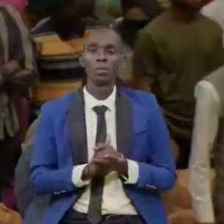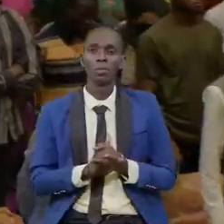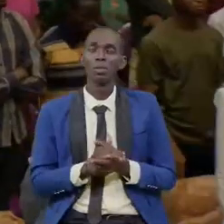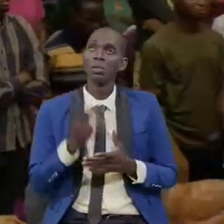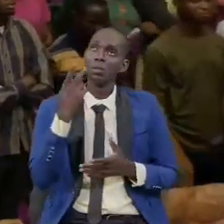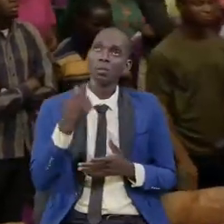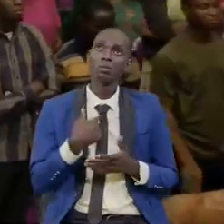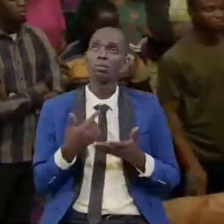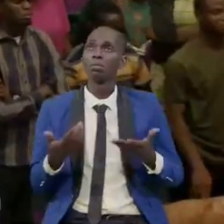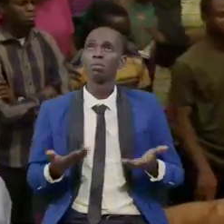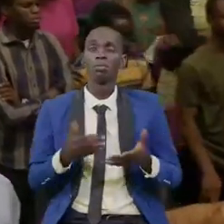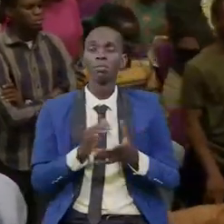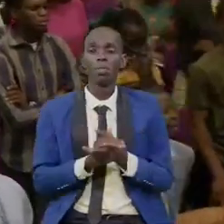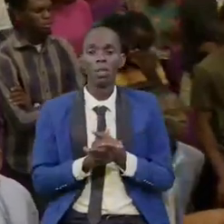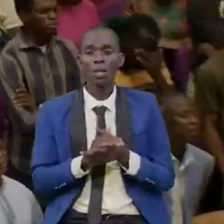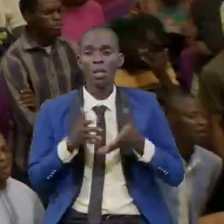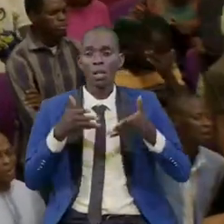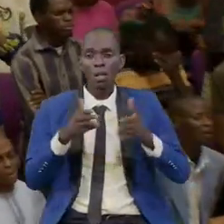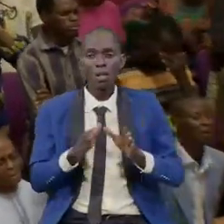Me voici.